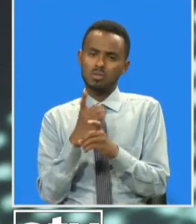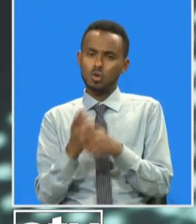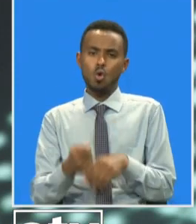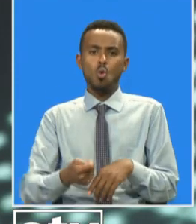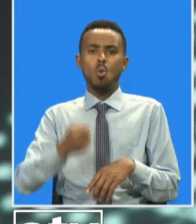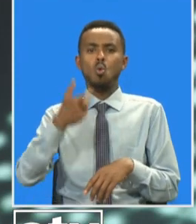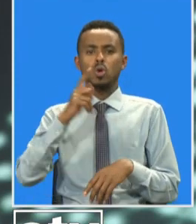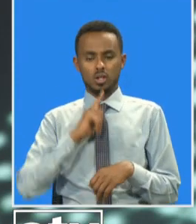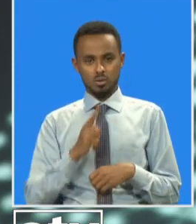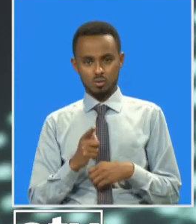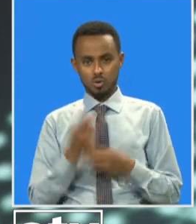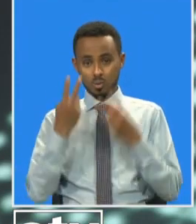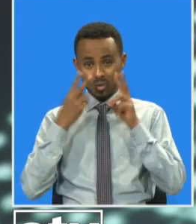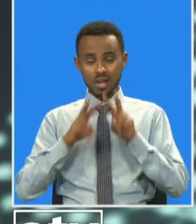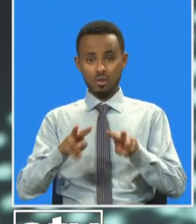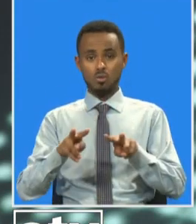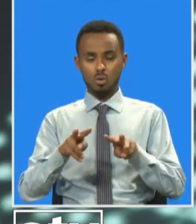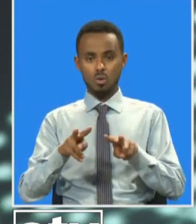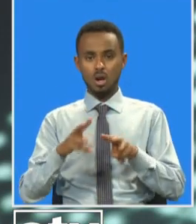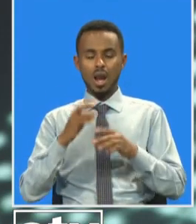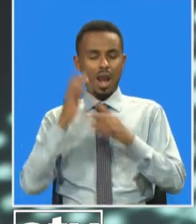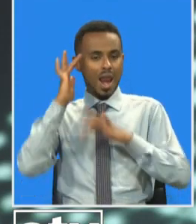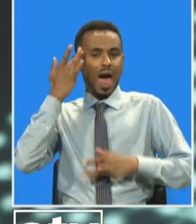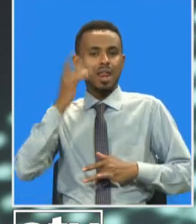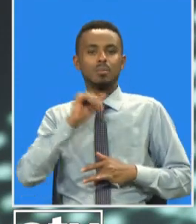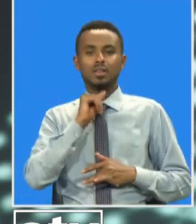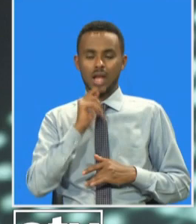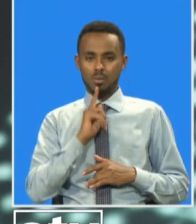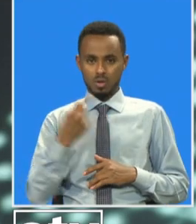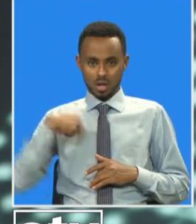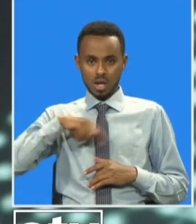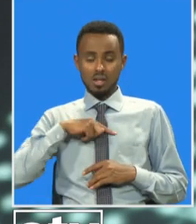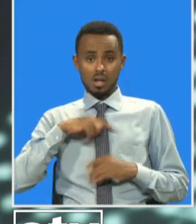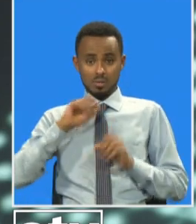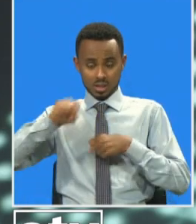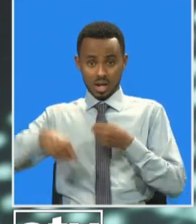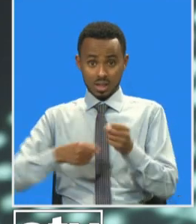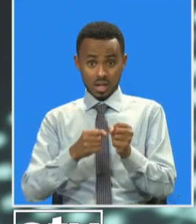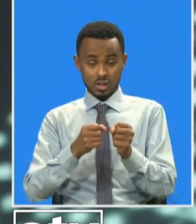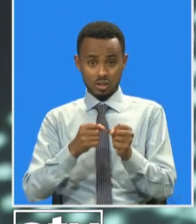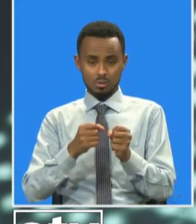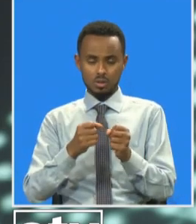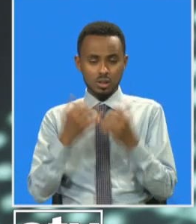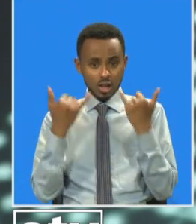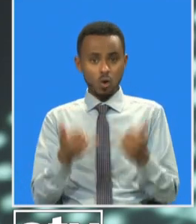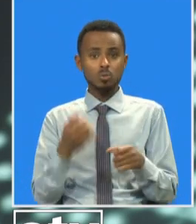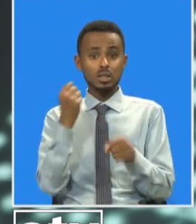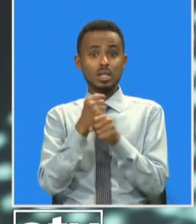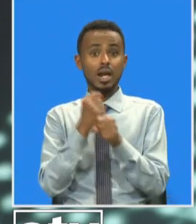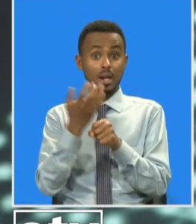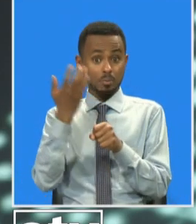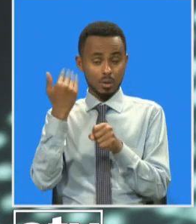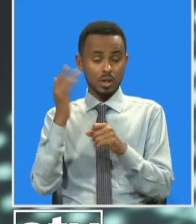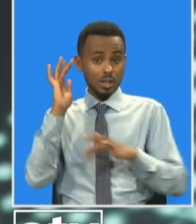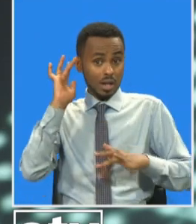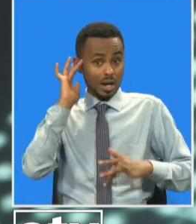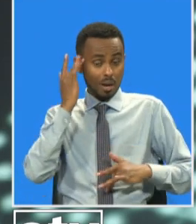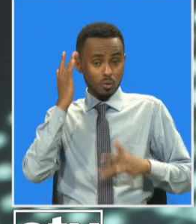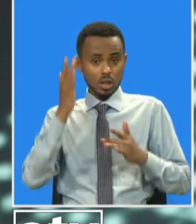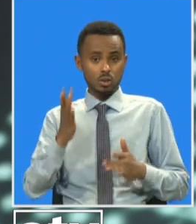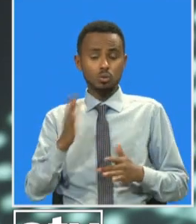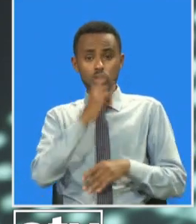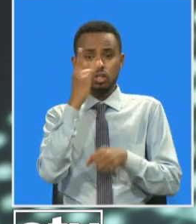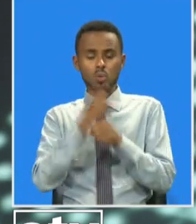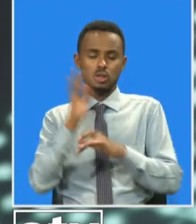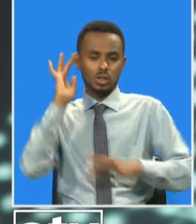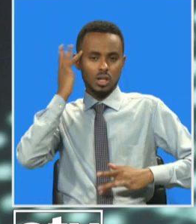ነው። ምናተኩረው ላለመታመም ነው። የኛም ስትራቴጂያችንን እስካሁንም ሲሰራ የነበረበት ታካሚዎቻቸው ወይም